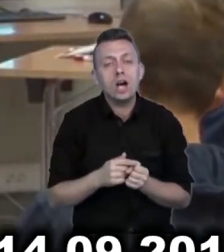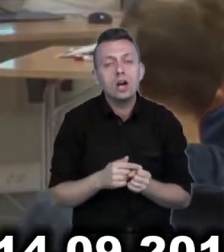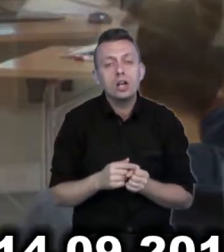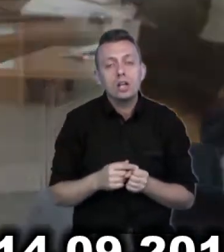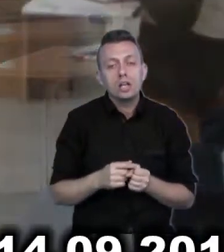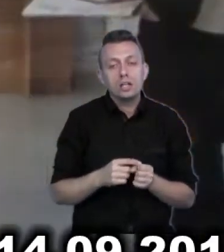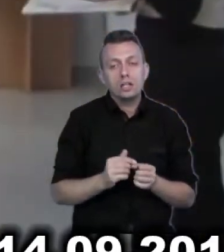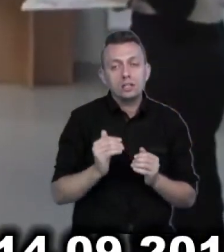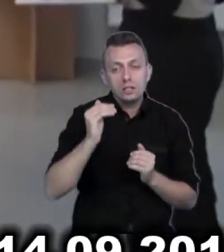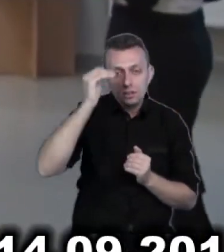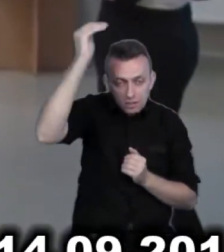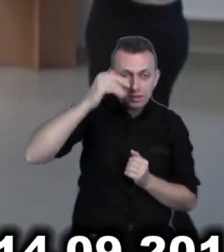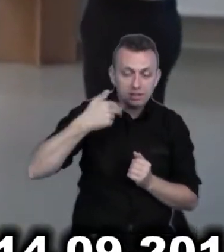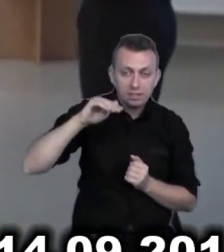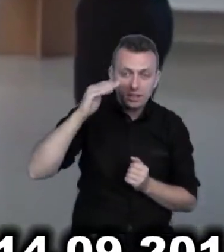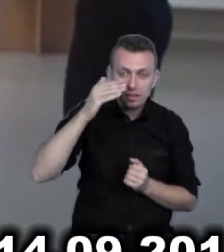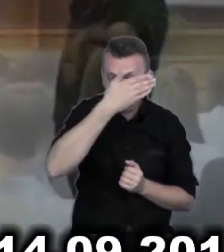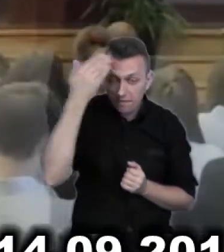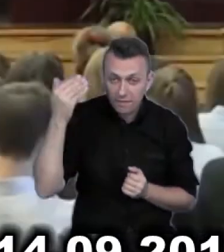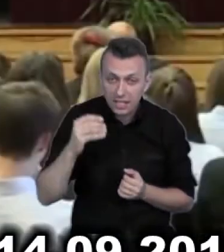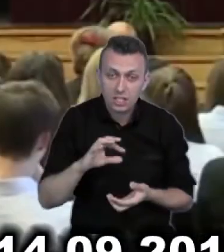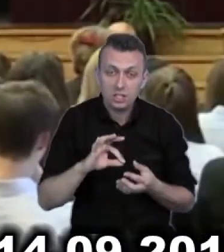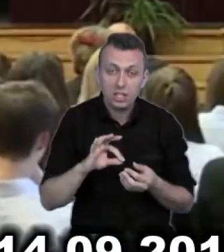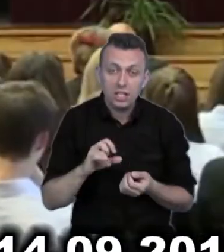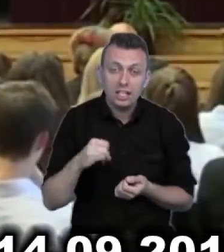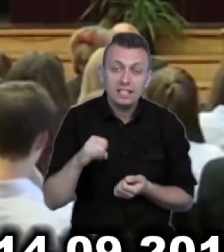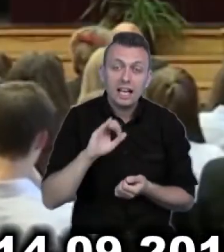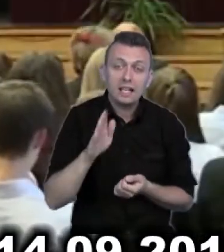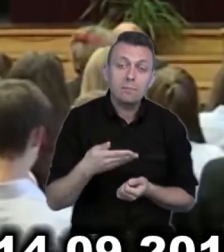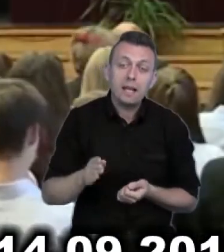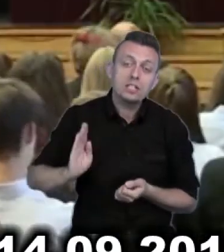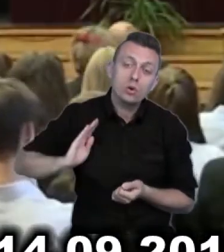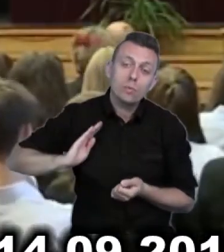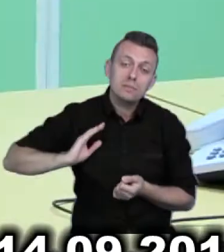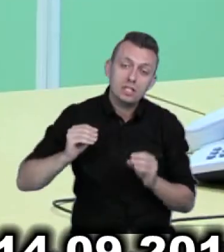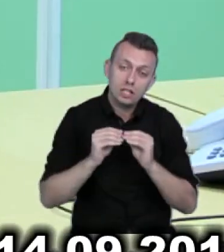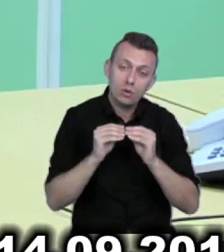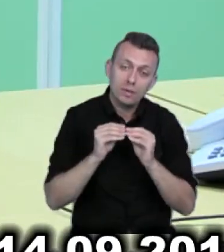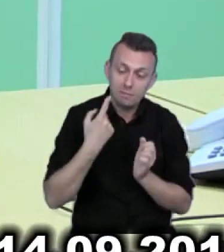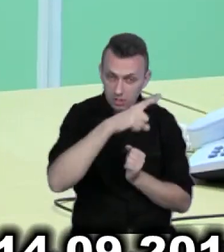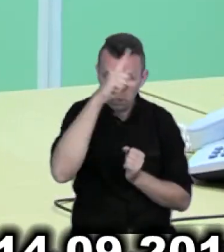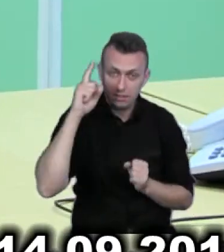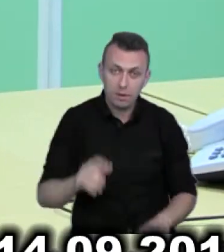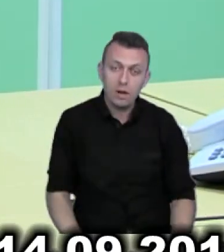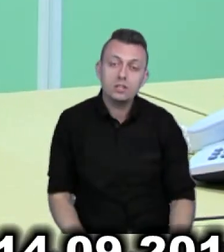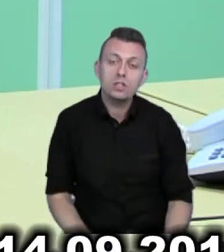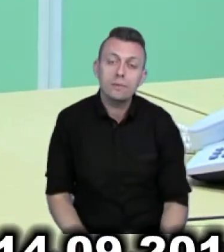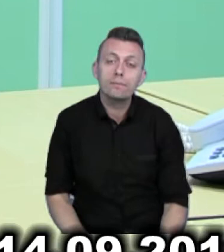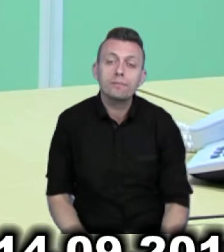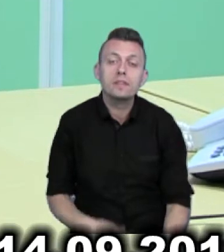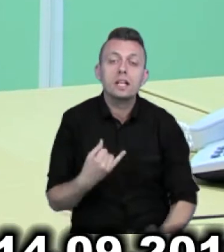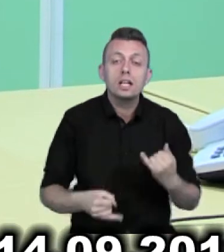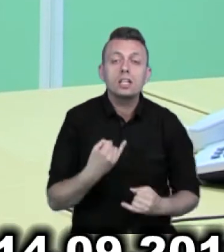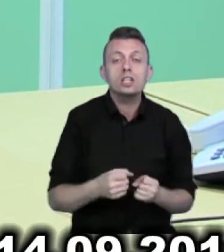wiedzy o sprawach, z którymi się zetknie, gdy będziesz pracować czy prowadzić działalność gospodarczą. Jeżeli chodzi o lekcje